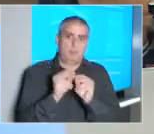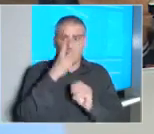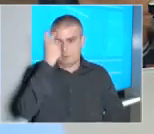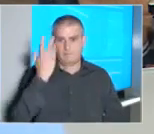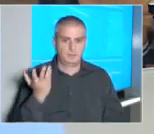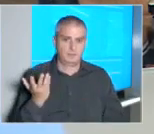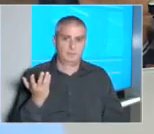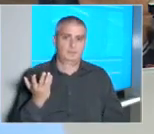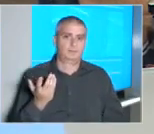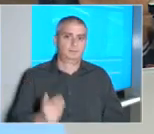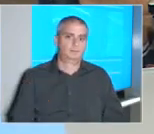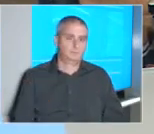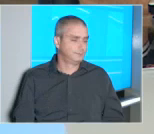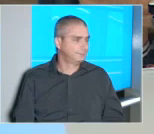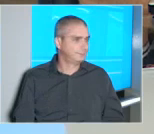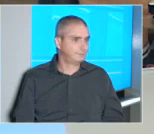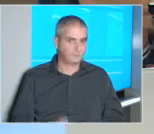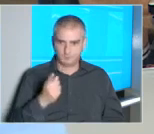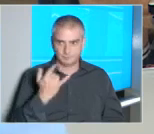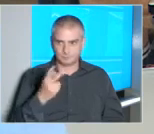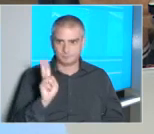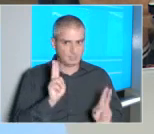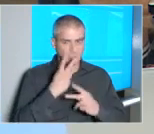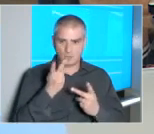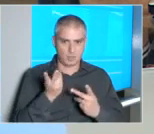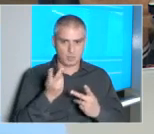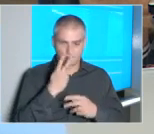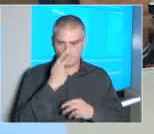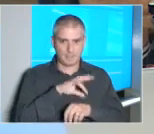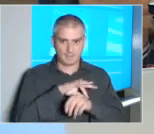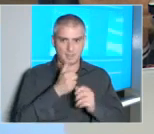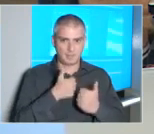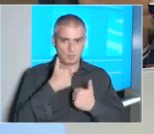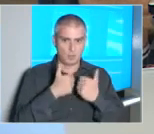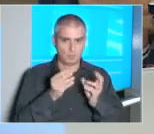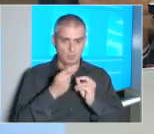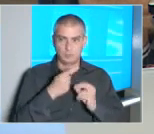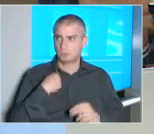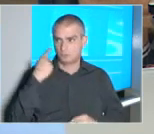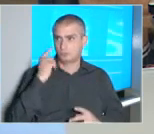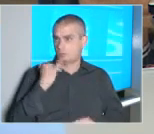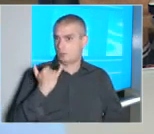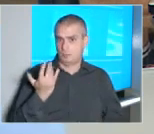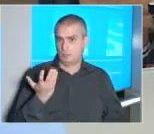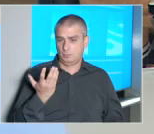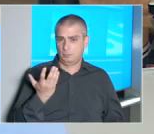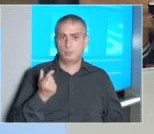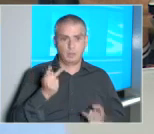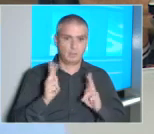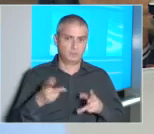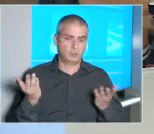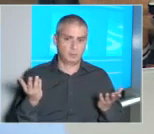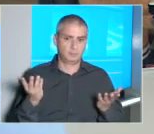ערבים. למה? נכון לעכשיו אתה לא יכול מנהלתית להציג מועמדות עם אדם נוסף? אני חושב שכן, אני חושב שכן, שזה